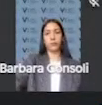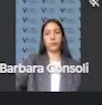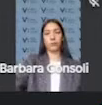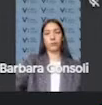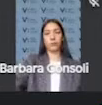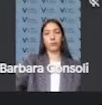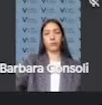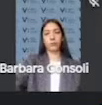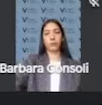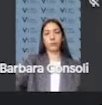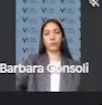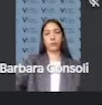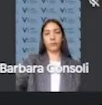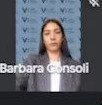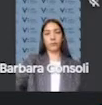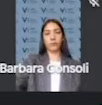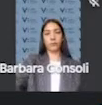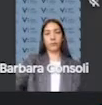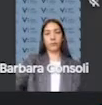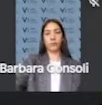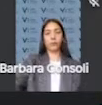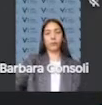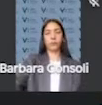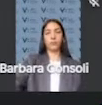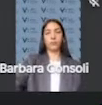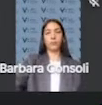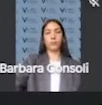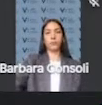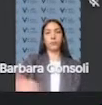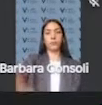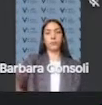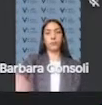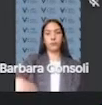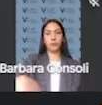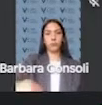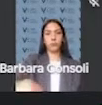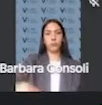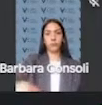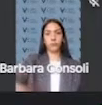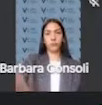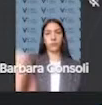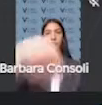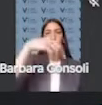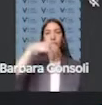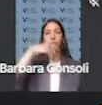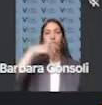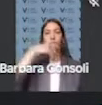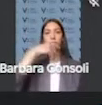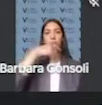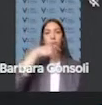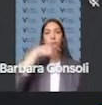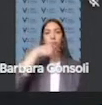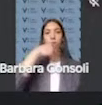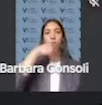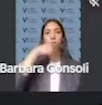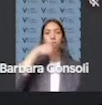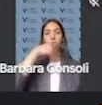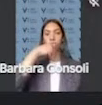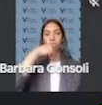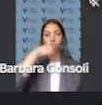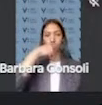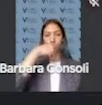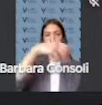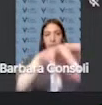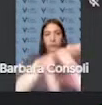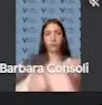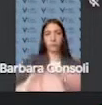scambio anche con i vostri colleghi. Qui il Dipartimento di Giurisprudenza, io ne